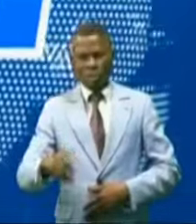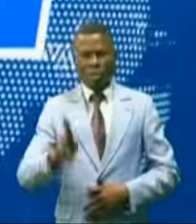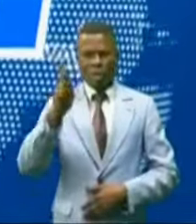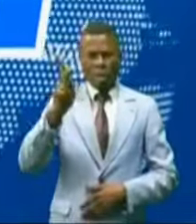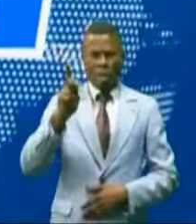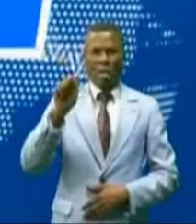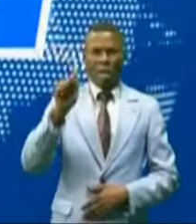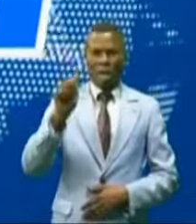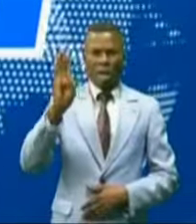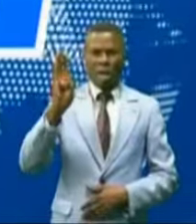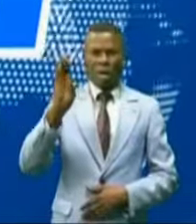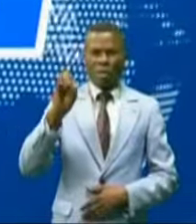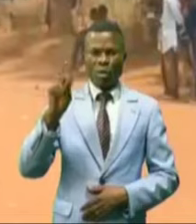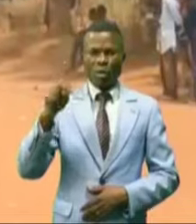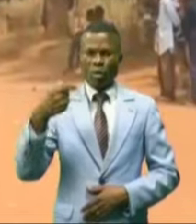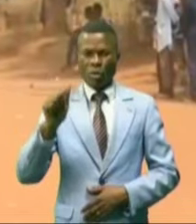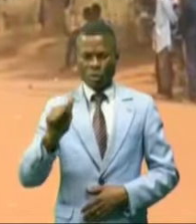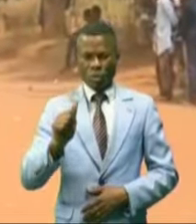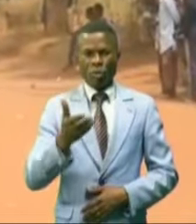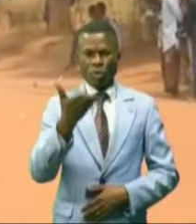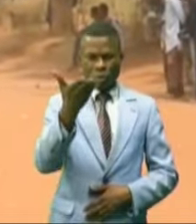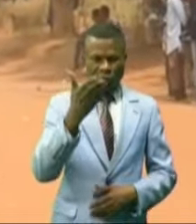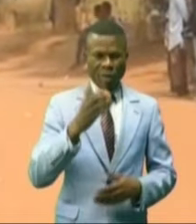Kabongo. Images et commentaires.